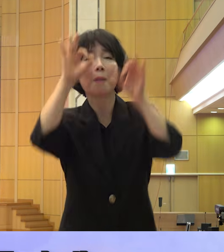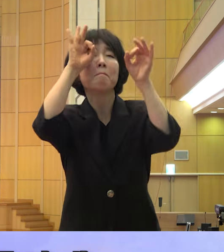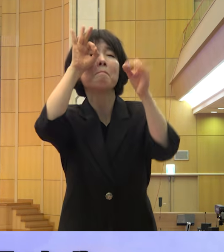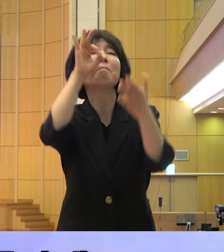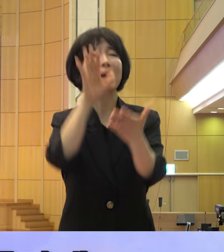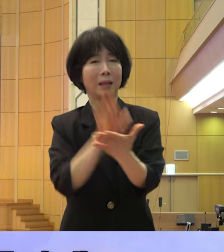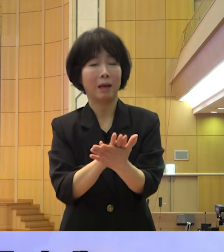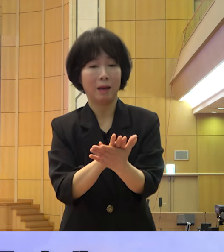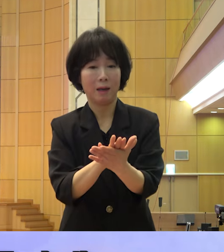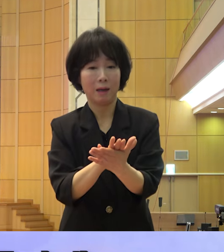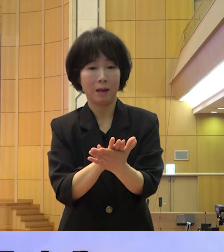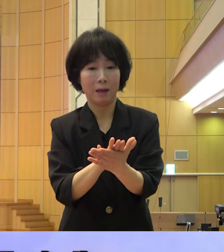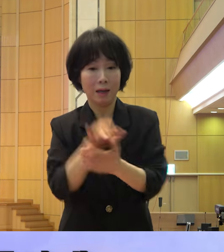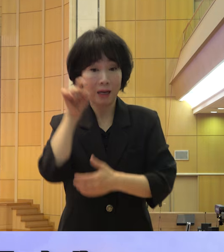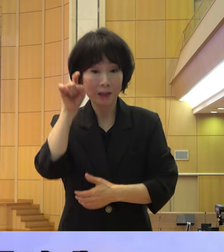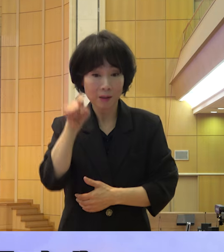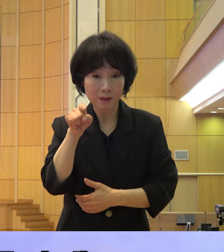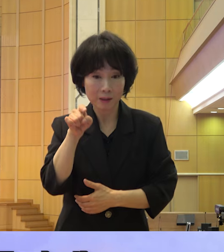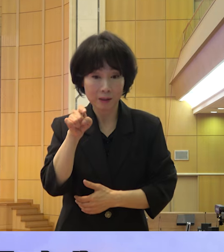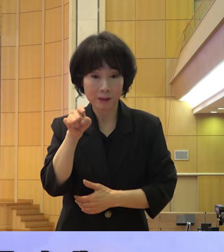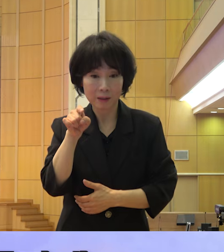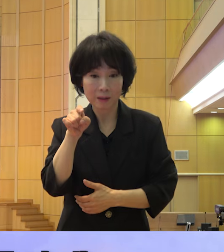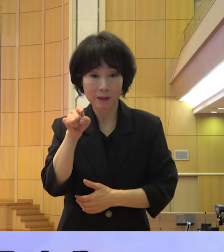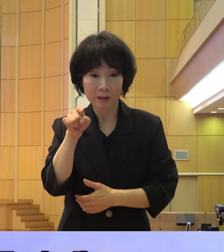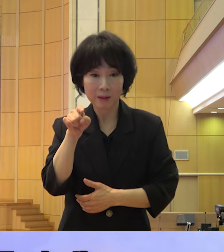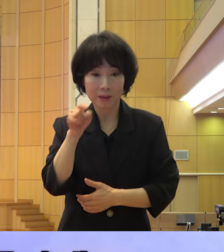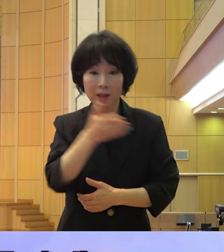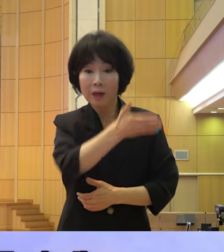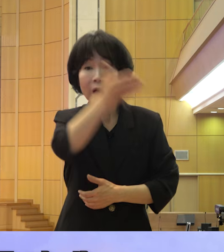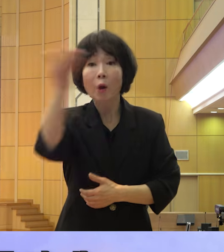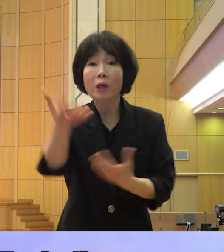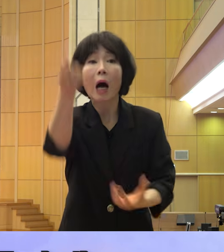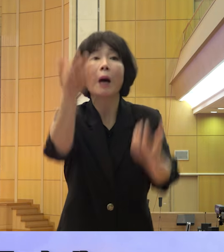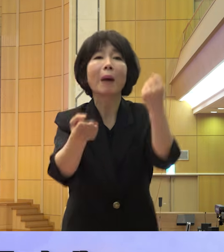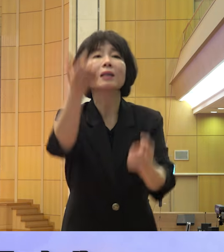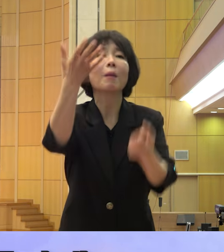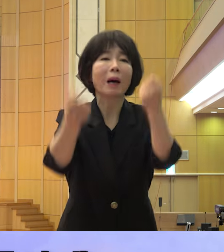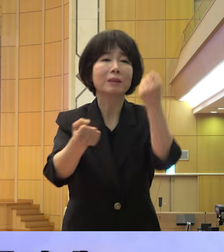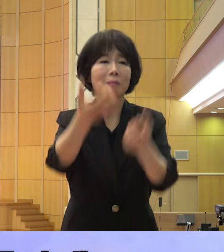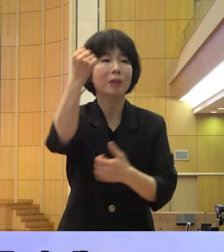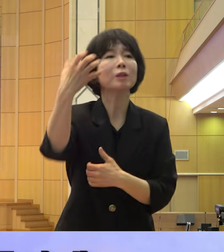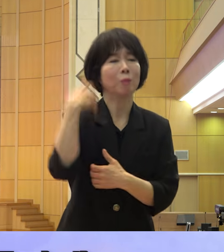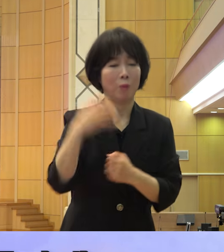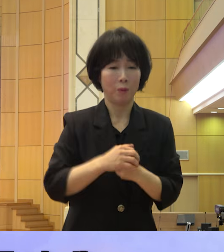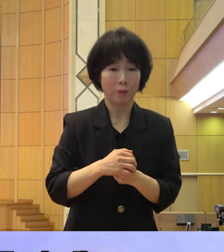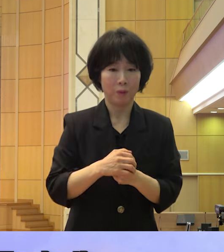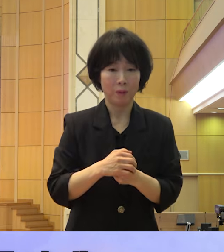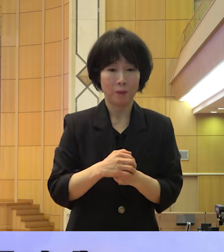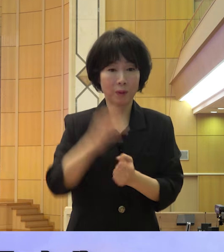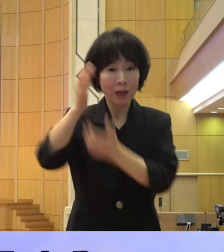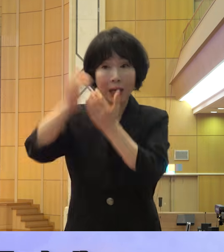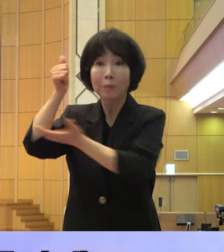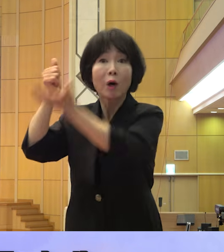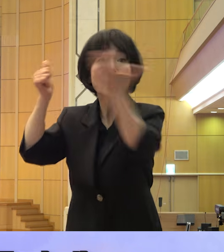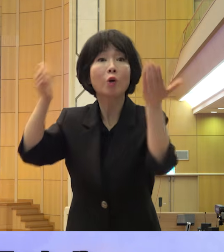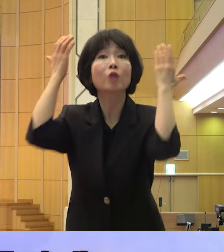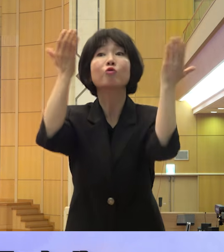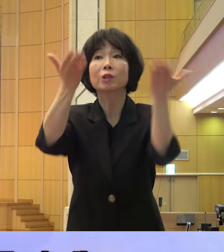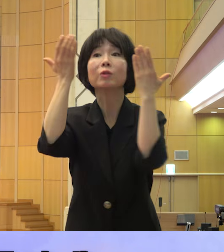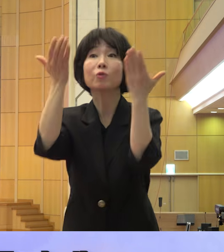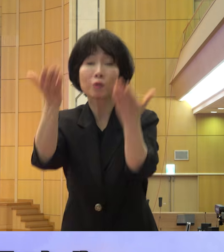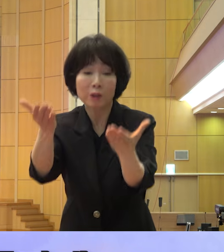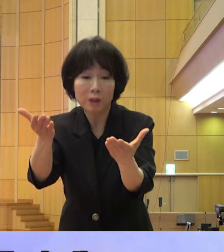보았나니 그것이 그의 몫이란 말은 내가 받을 몫이다. 너에게 하나님이